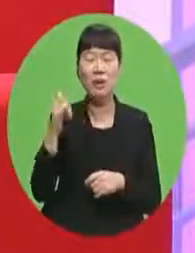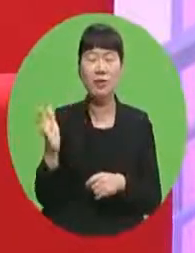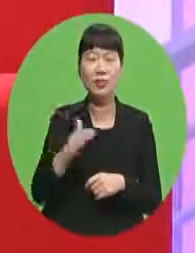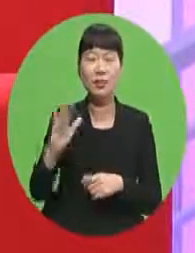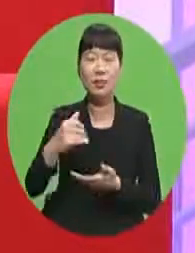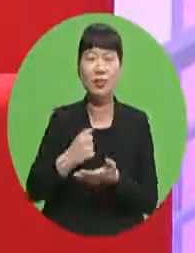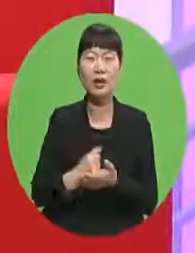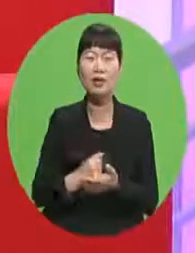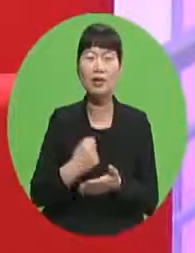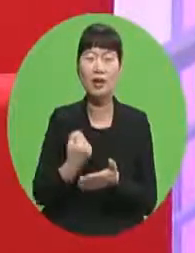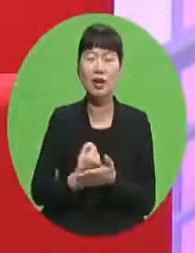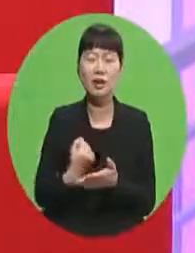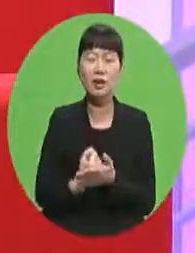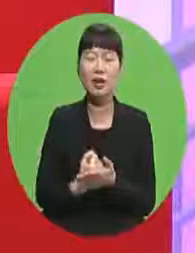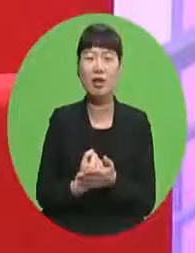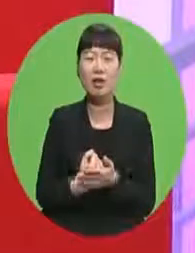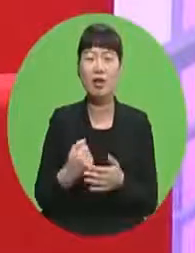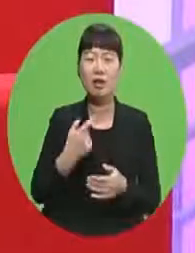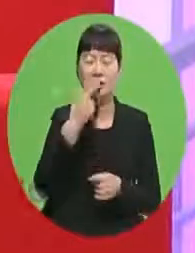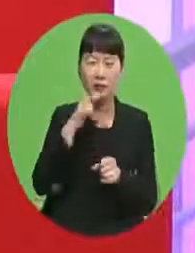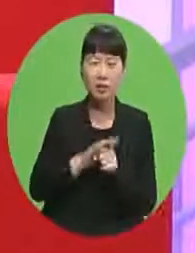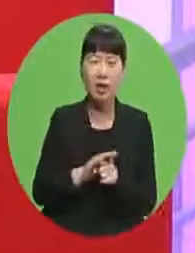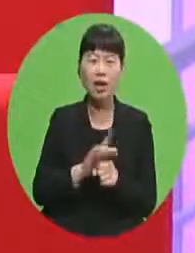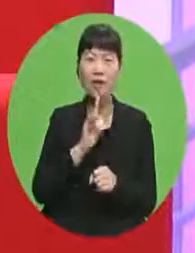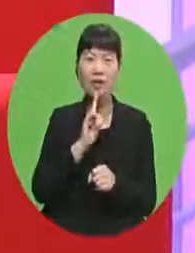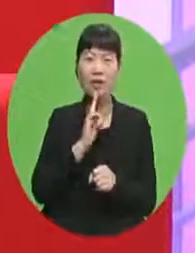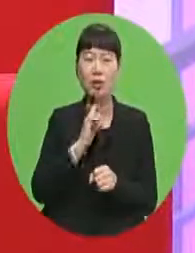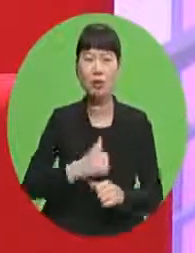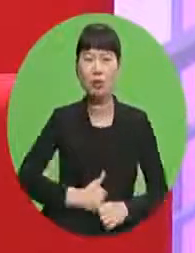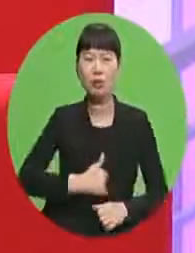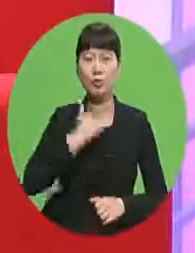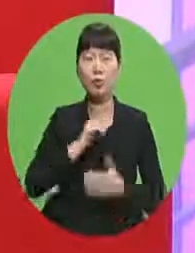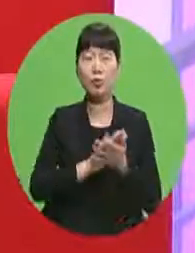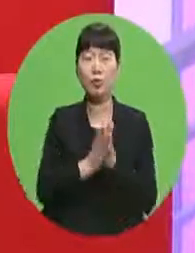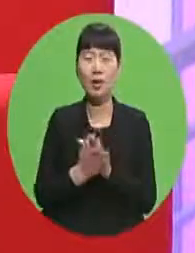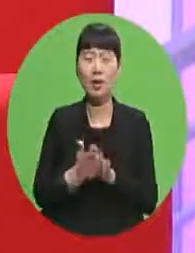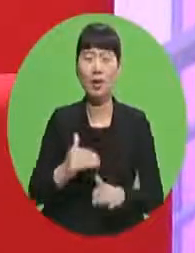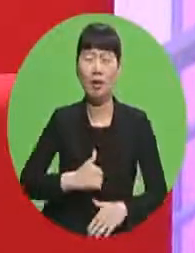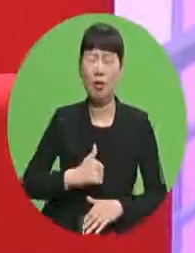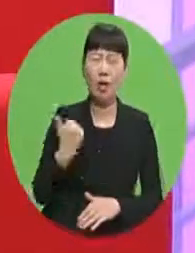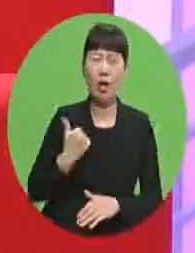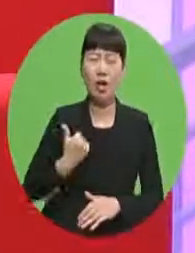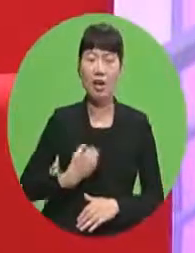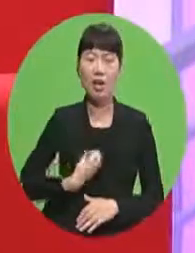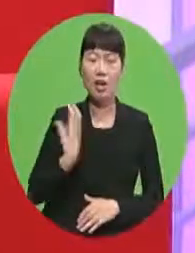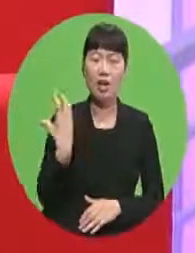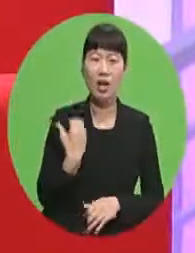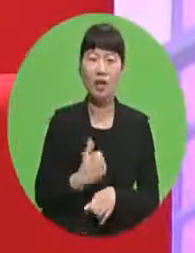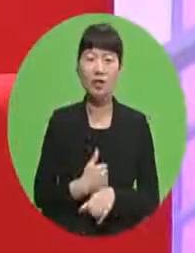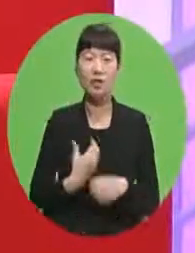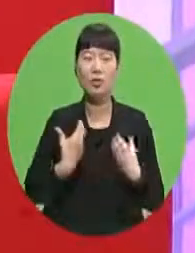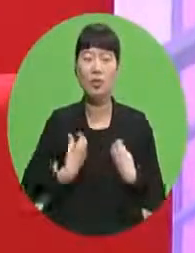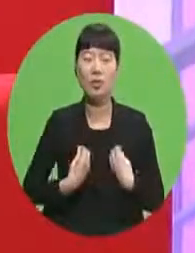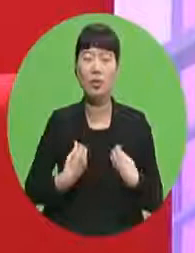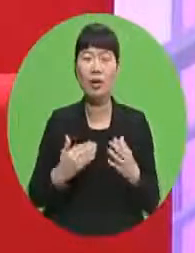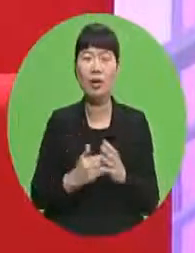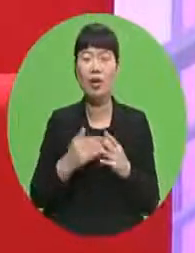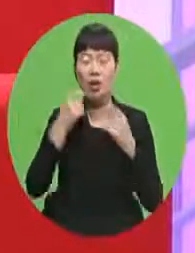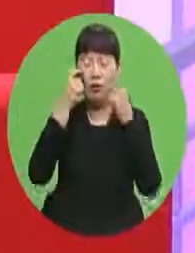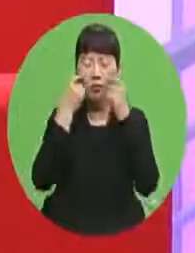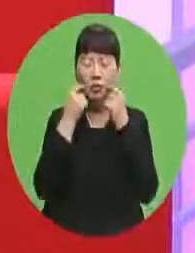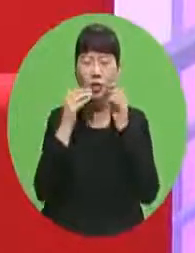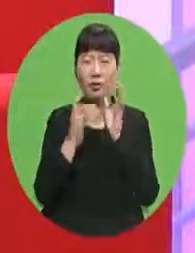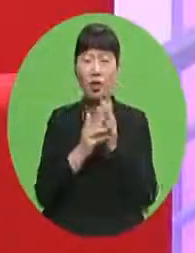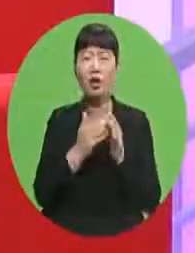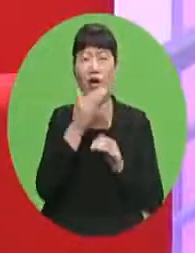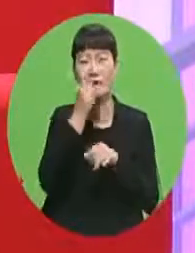받는 서운함과 섭섭함과 억울함이 분노가 돼요. 확 화가 나고. 그다음에 확 절망해요. 그러니까 확 울어버리고